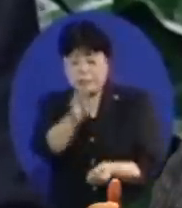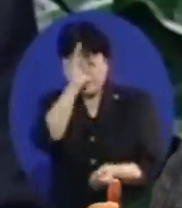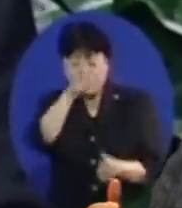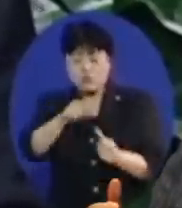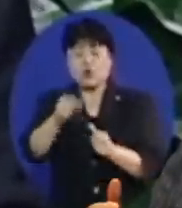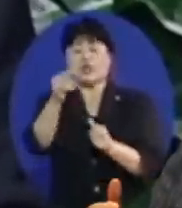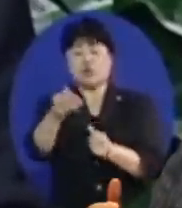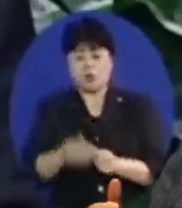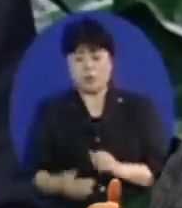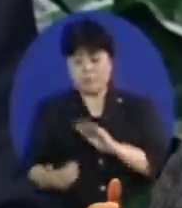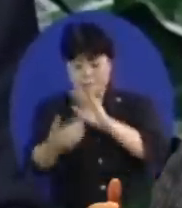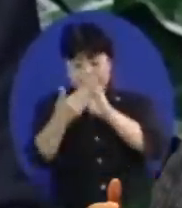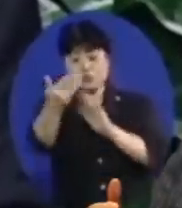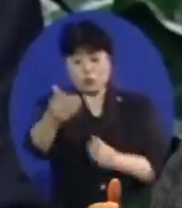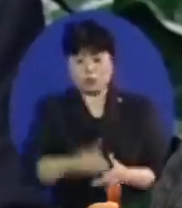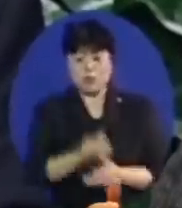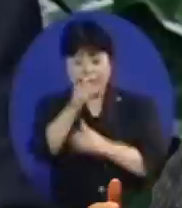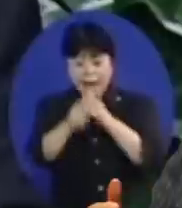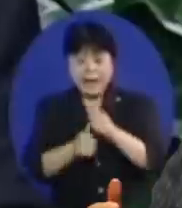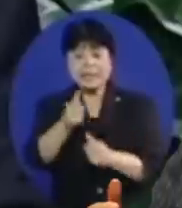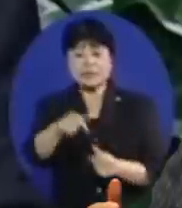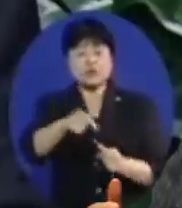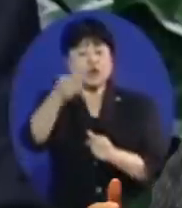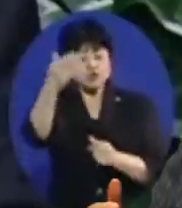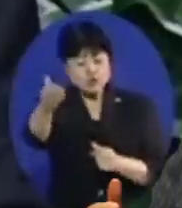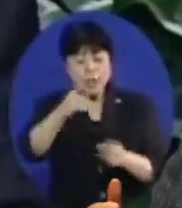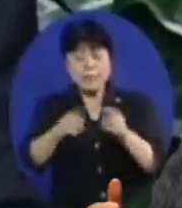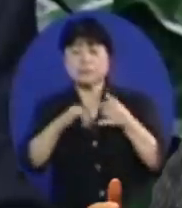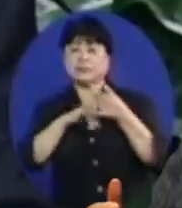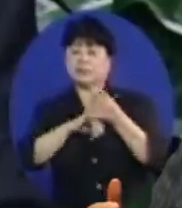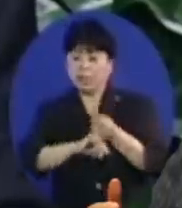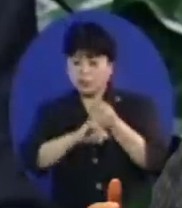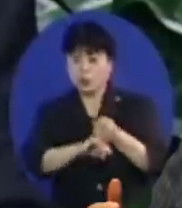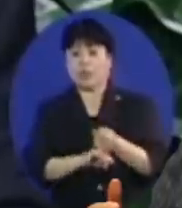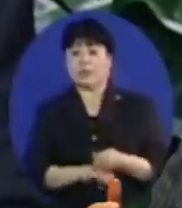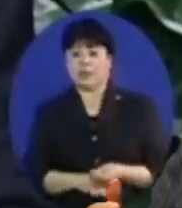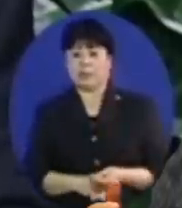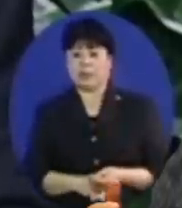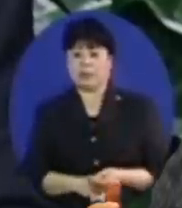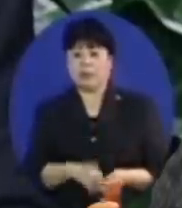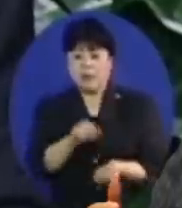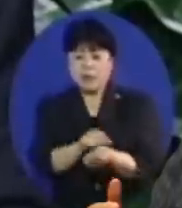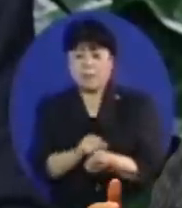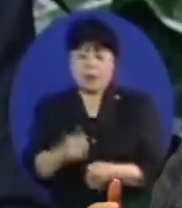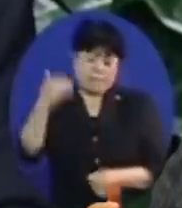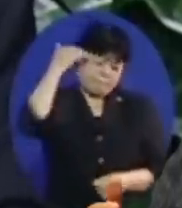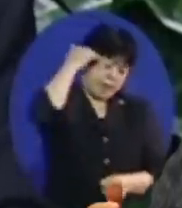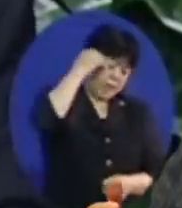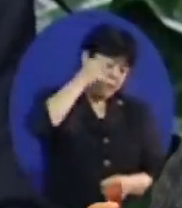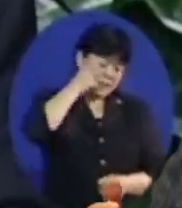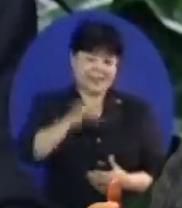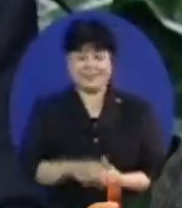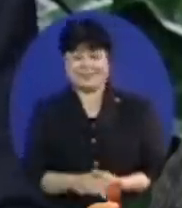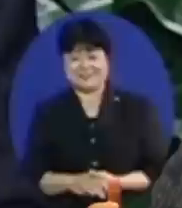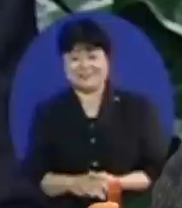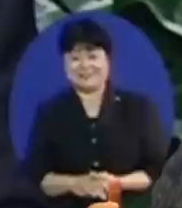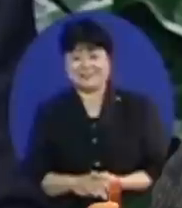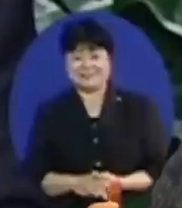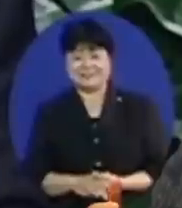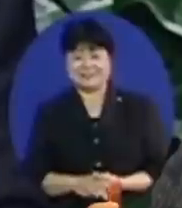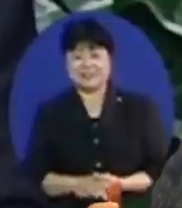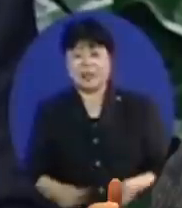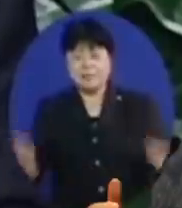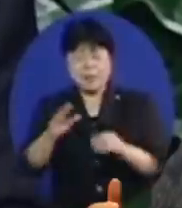건지실 것입니다. 하나님이 건지신다고 말씀했으니 어떠한 극한 연병도 나에게 다가오지 못한다. 너는